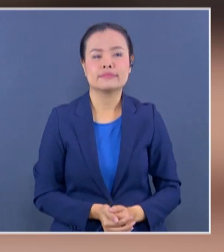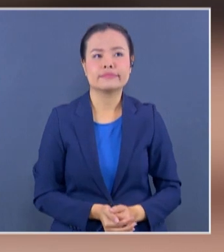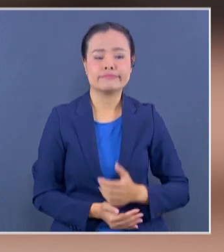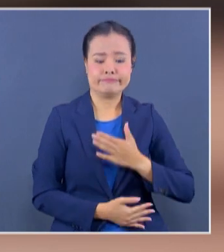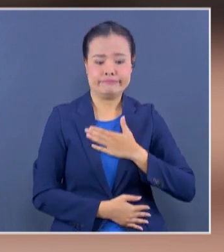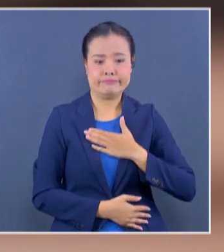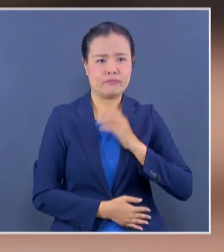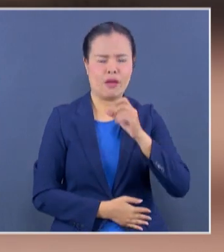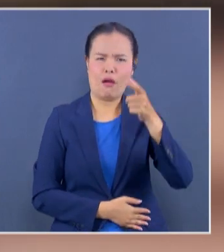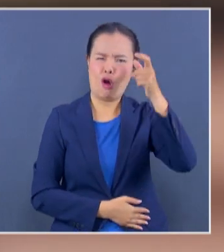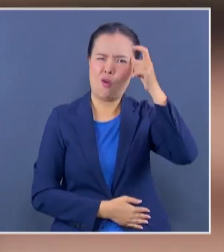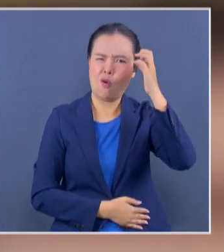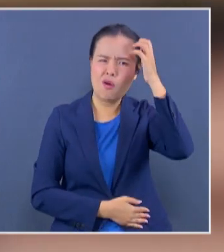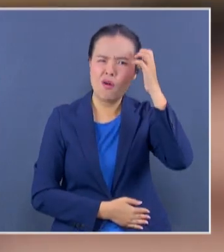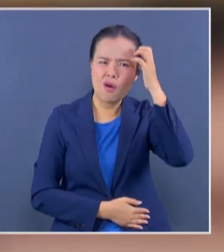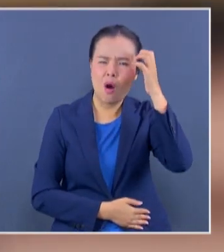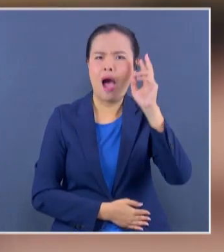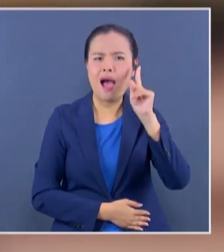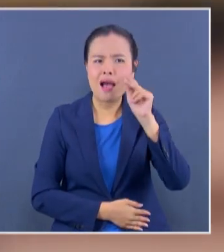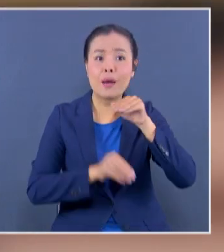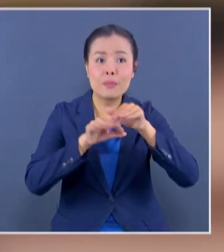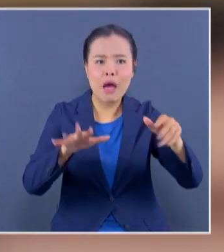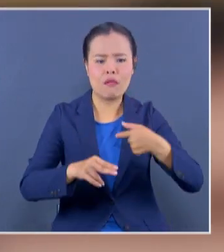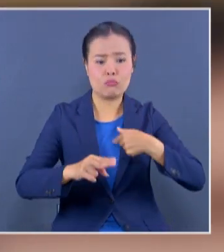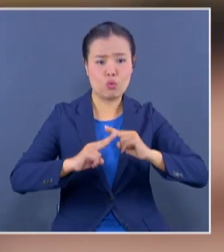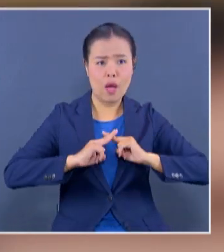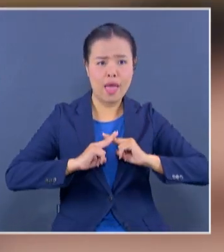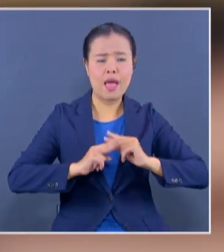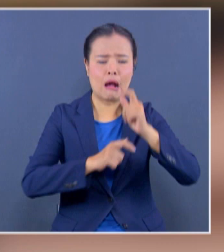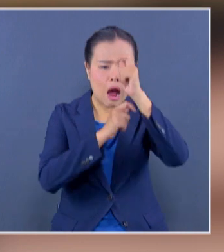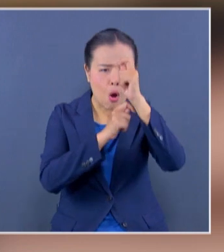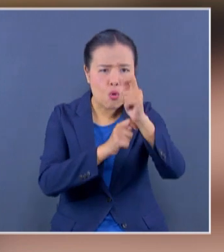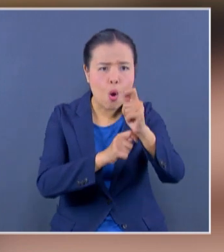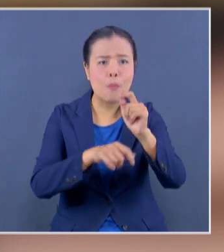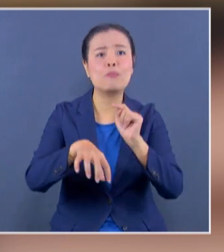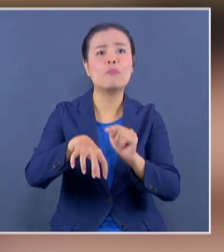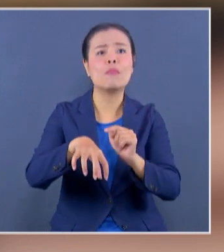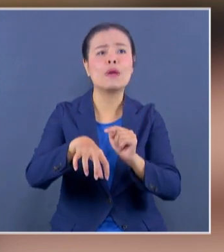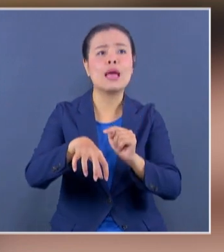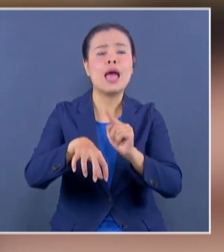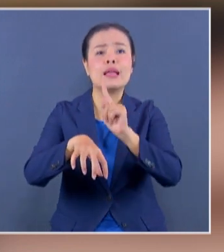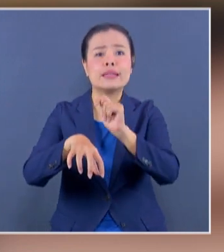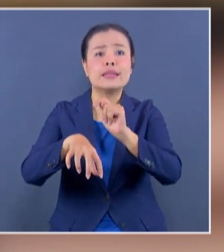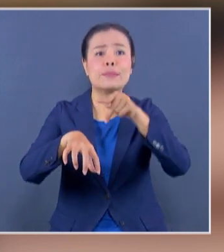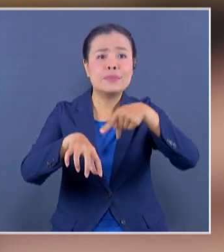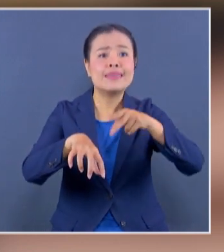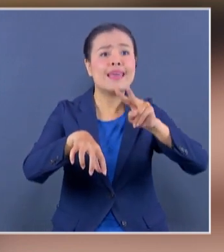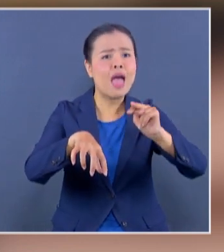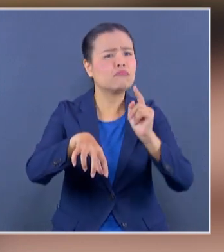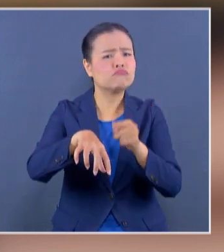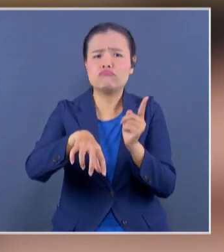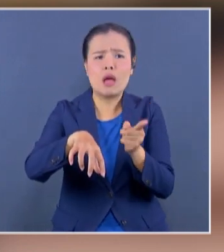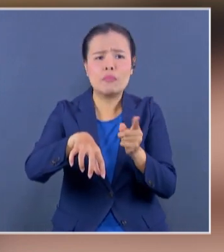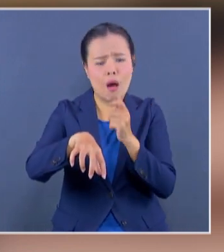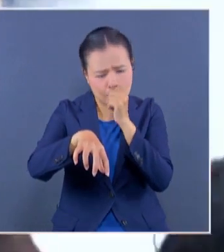นดาบอกเลยว่างงกับข่าวที่ออกมาแบบสุดๆส่วนตัวยังเคารพแม่ปุ้ยและองค์กร TPN เหมือนเดิมและยืนยันนะครับว่า